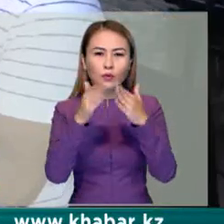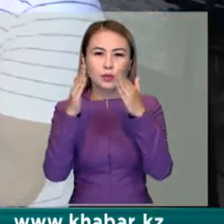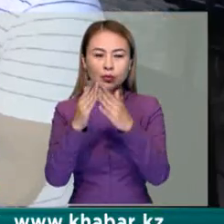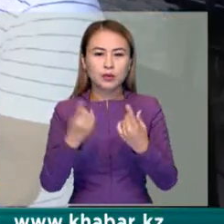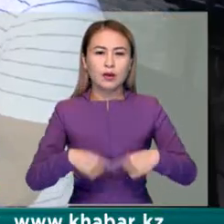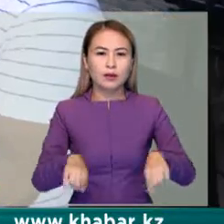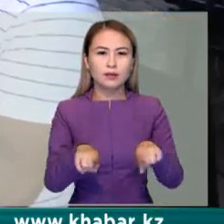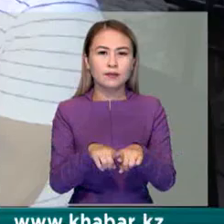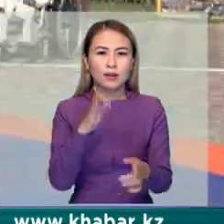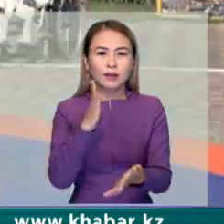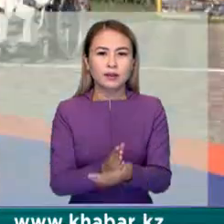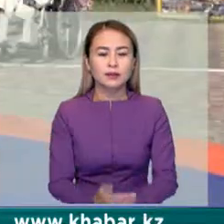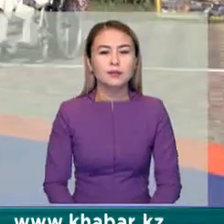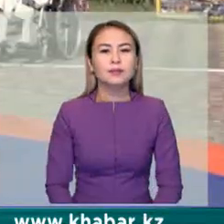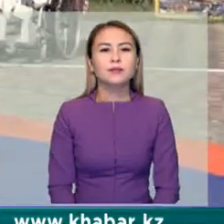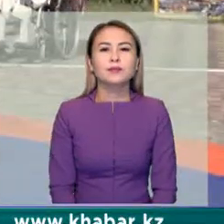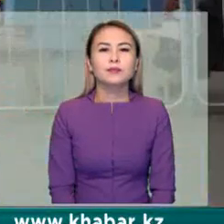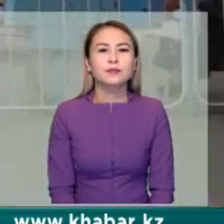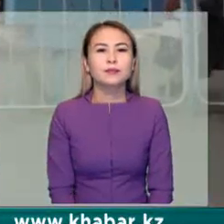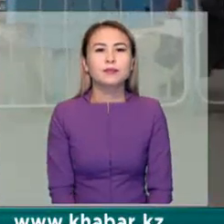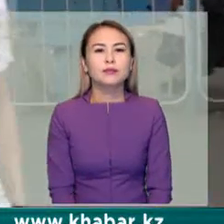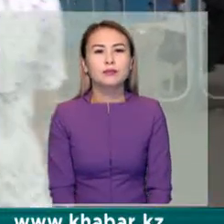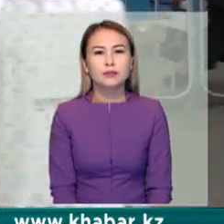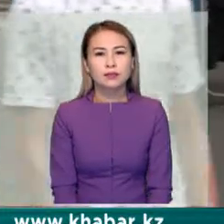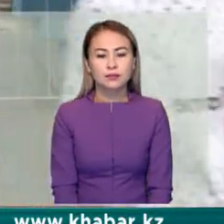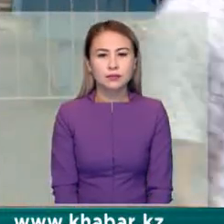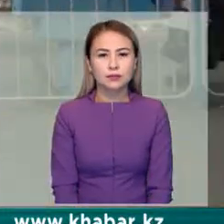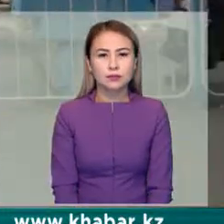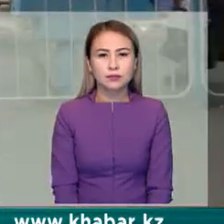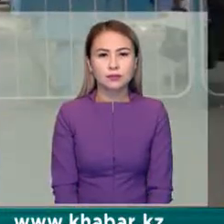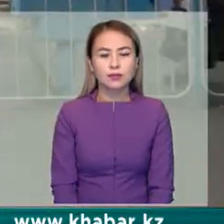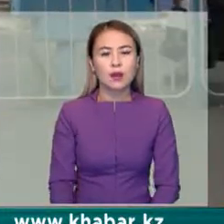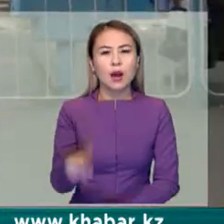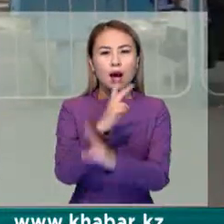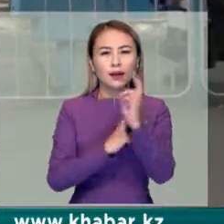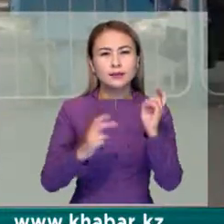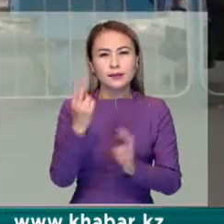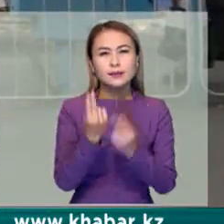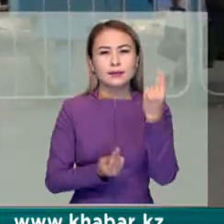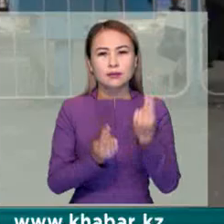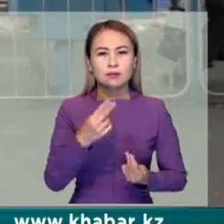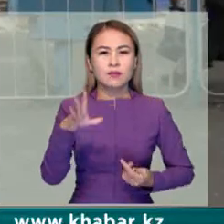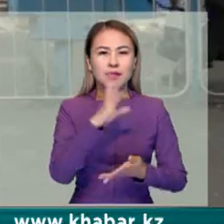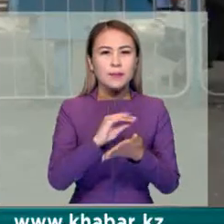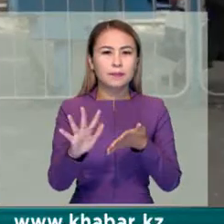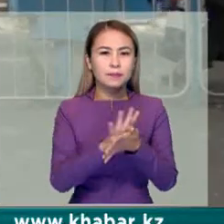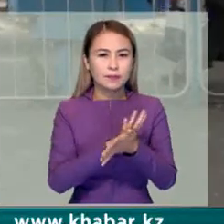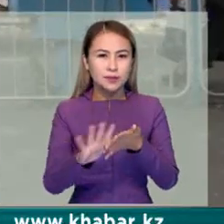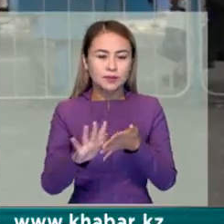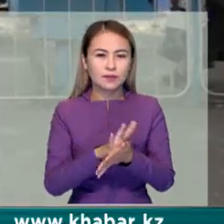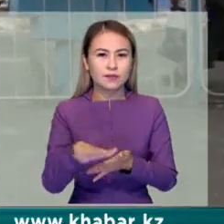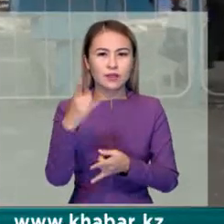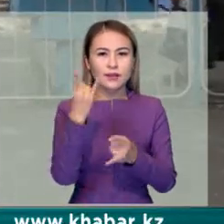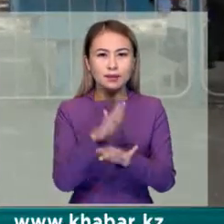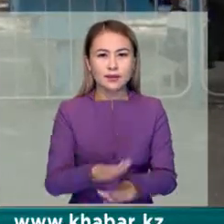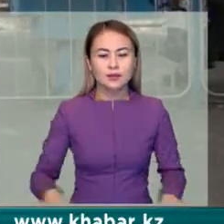өңірдің түпкір-түпкірінде ұйымдастырылады. Аттракциондың барлығы тегін екенін соған қуаныштымыз. Неге десеңіз, мына